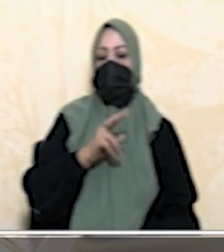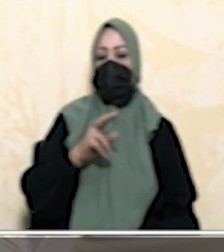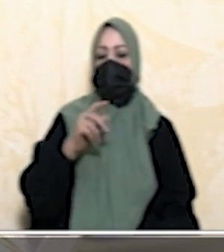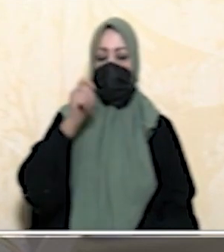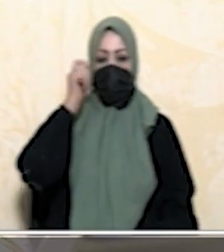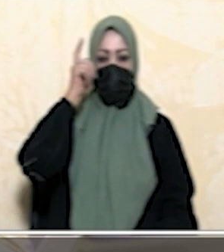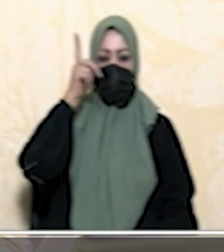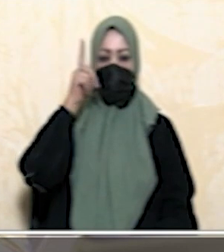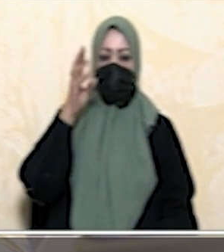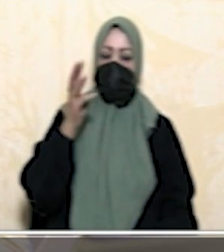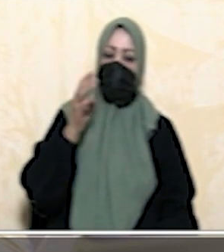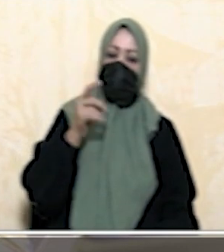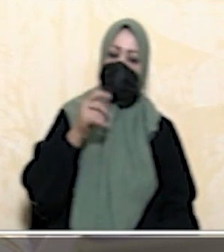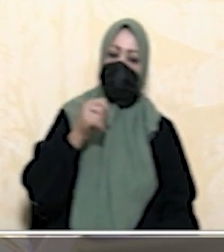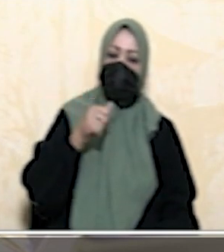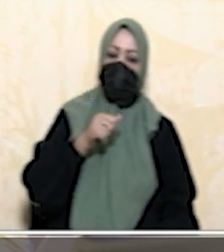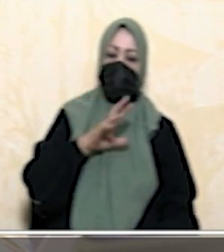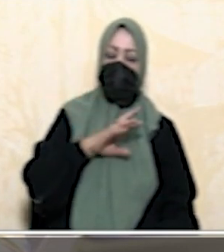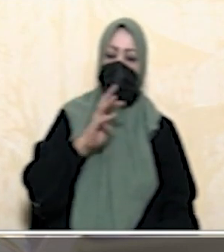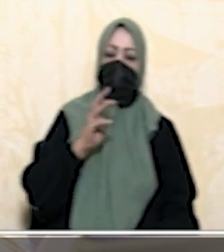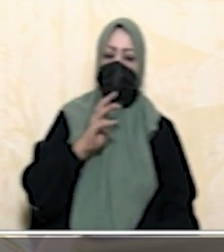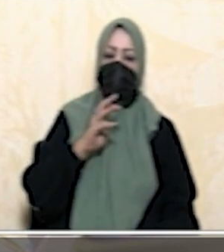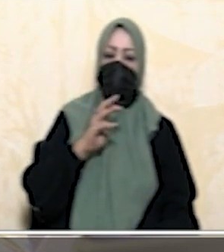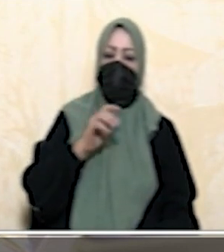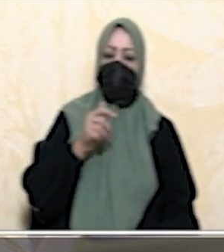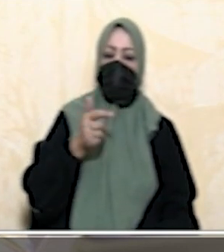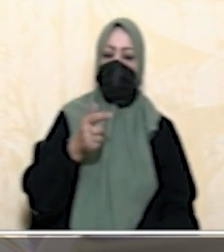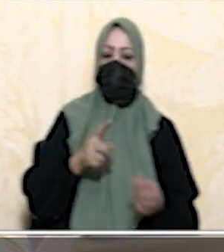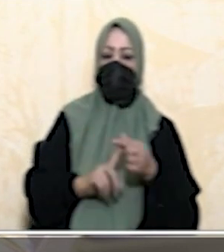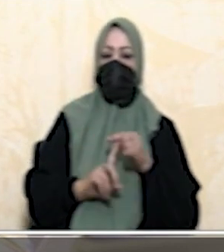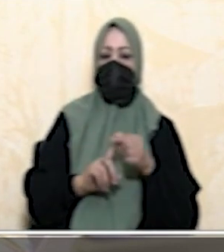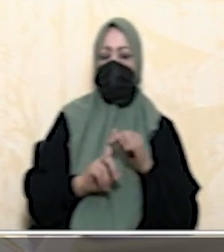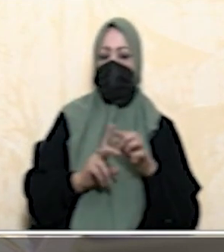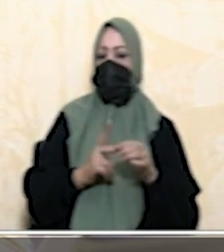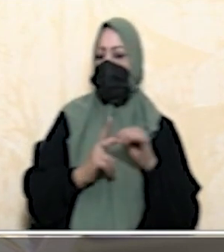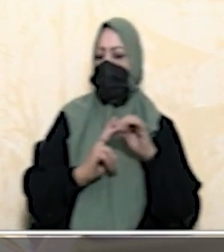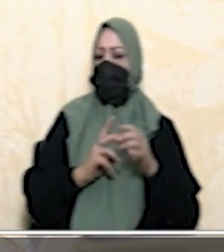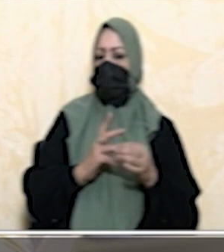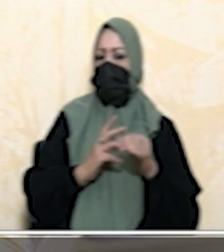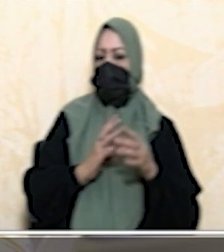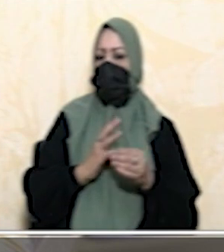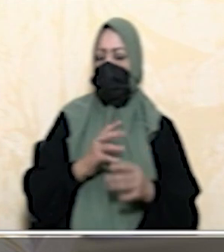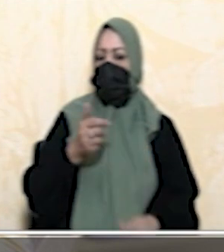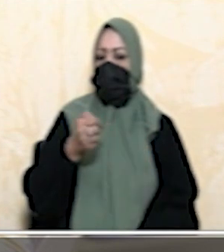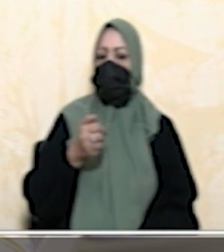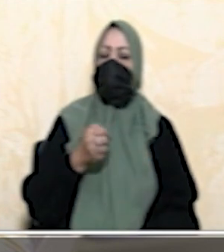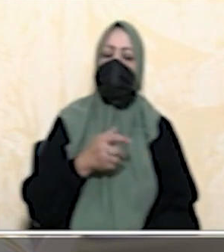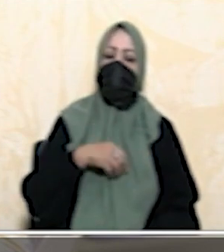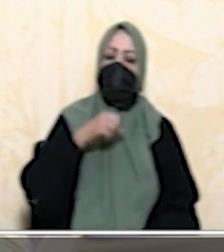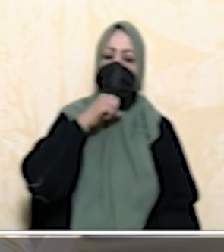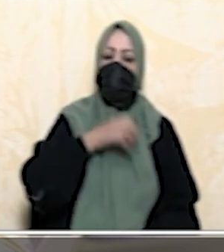يحرك السبحة؟ إنما هي أنامل اليد، أنامل اليد التي ذكرها النبي صلى الله عليه وسلم. السبحة لا تتحرك إلا